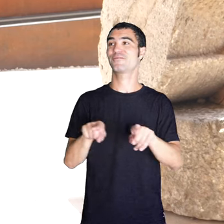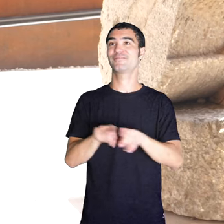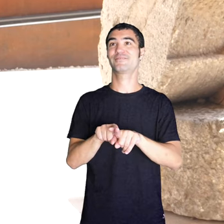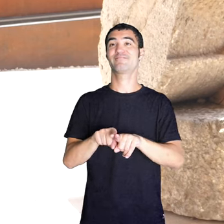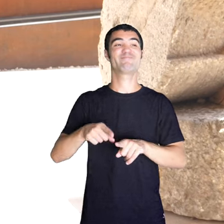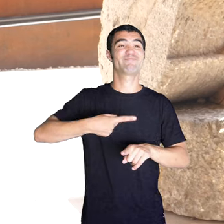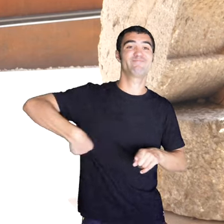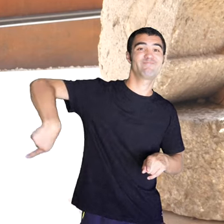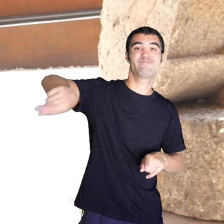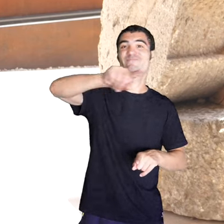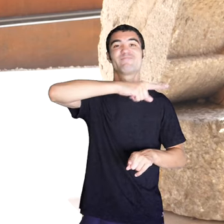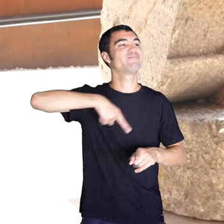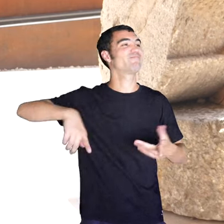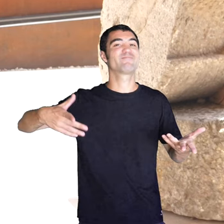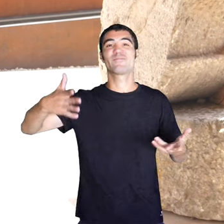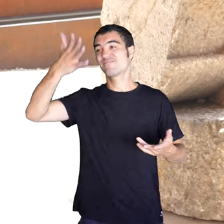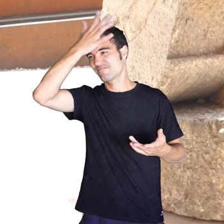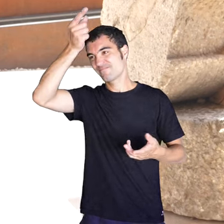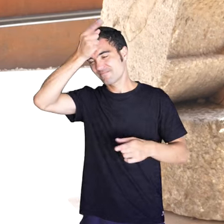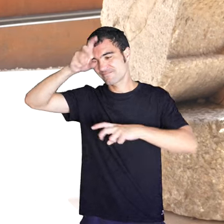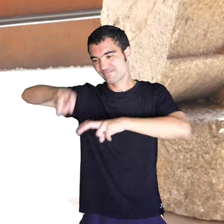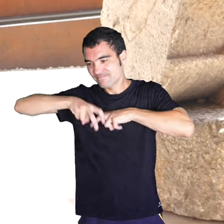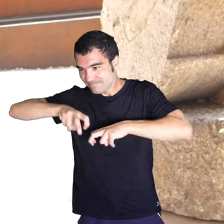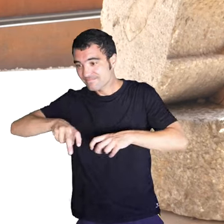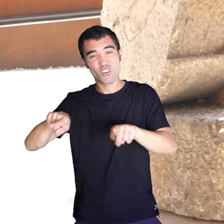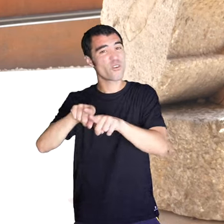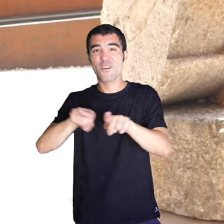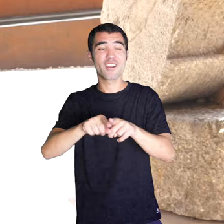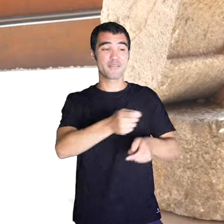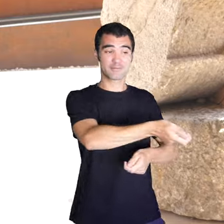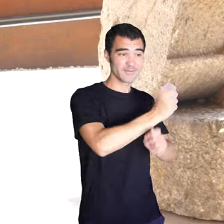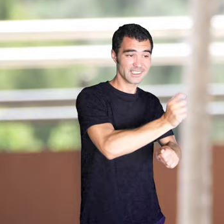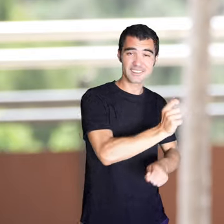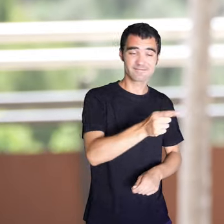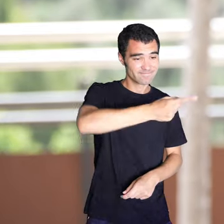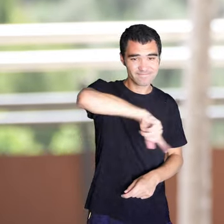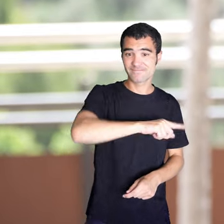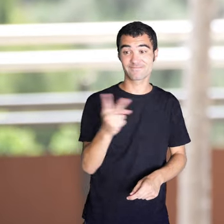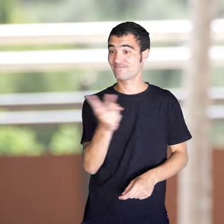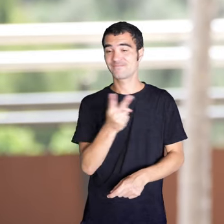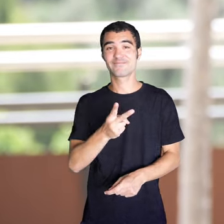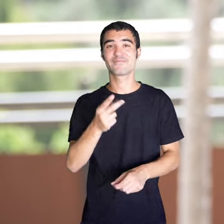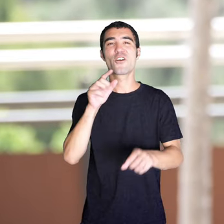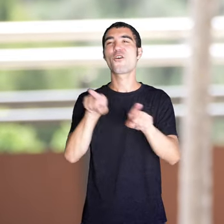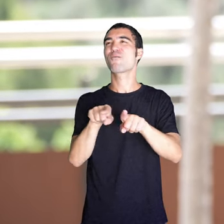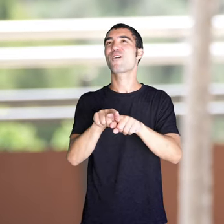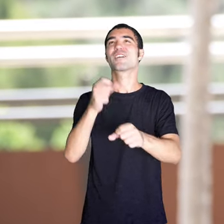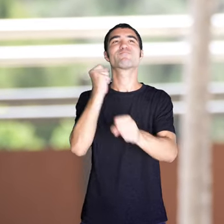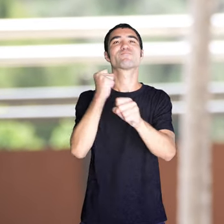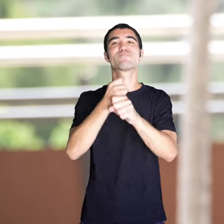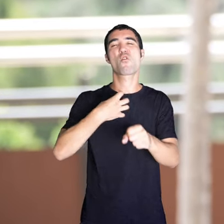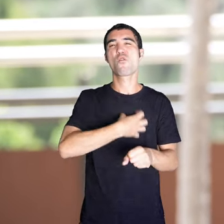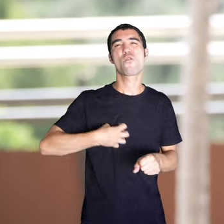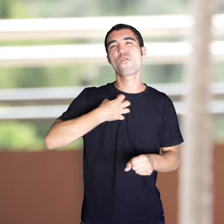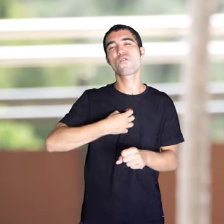com tot, com pagès o com pescador, pues, tots aquells